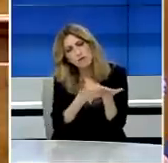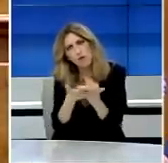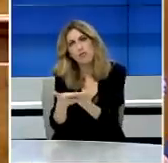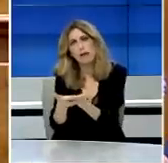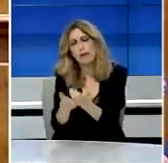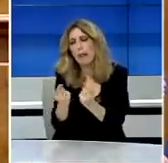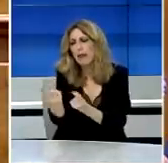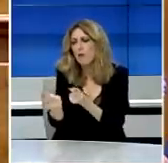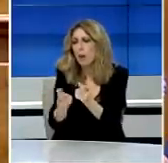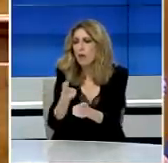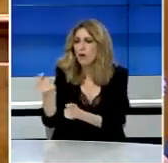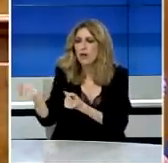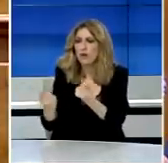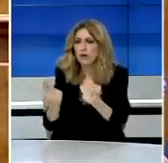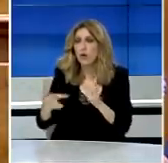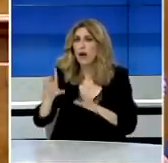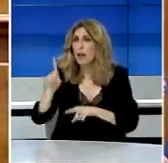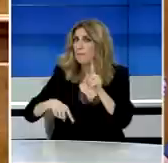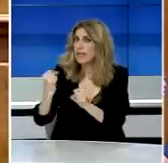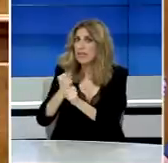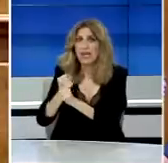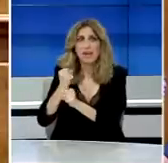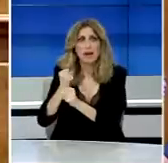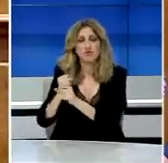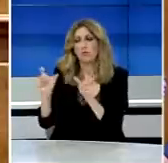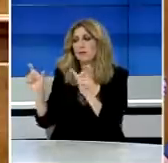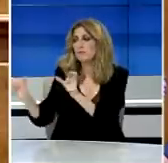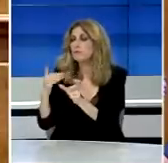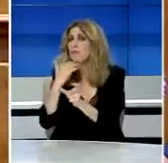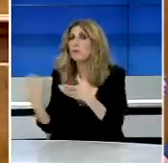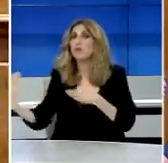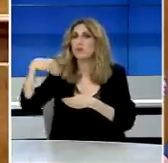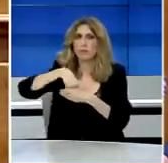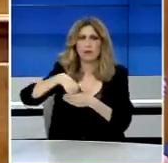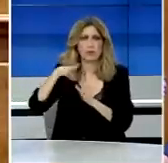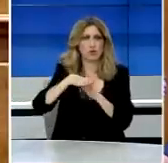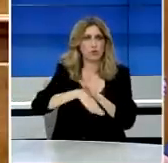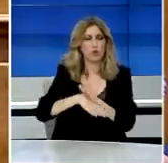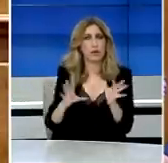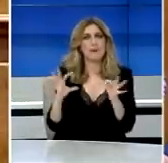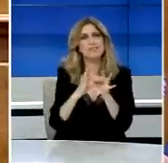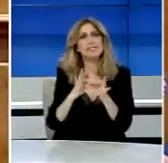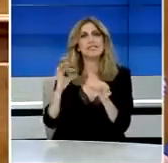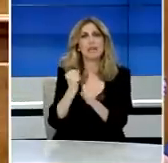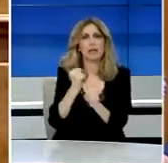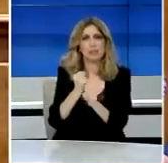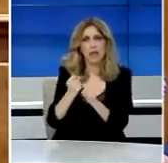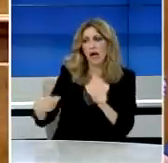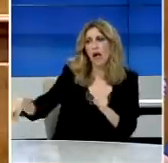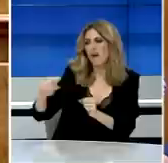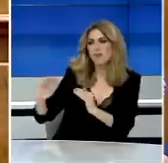εντάσσονται στο συνεργασία, δεν προστατεύονται από τον Οκτώβριο και μετά.